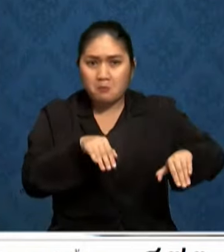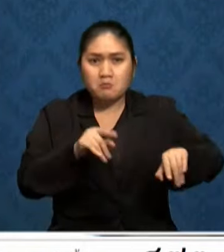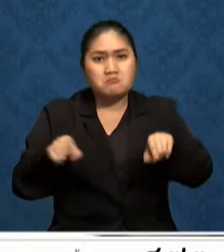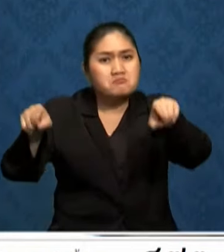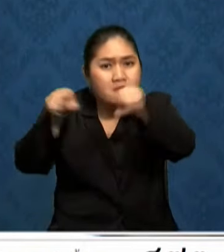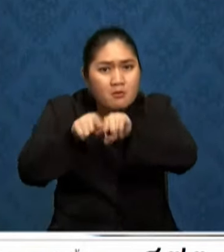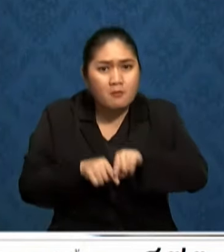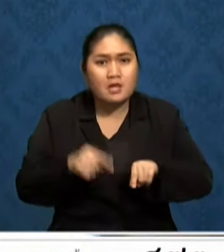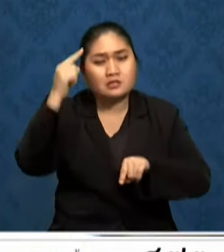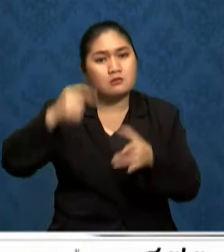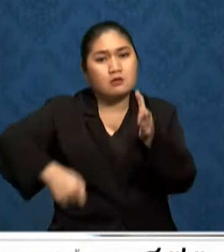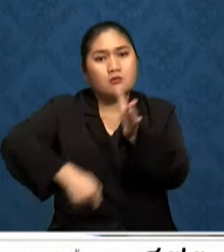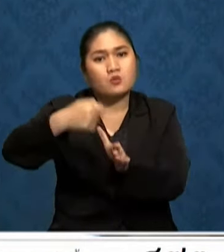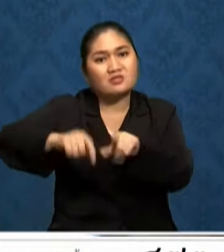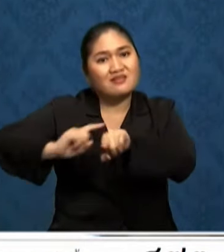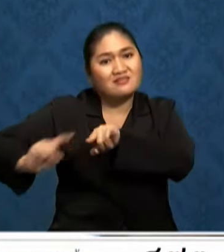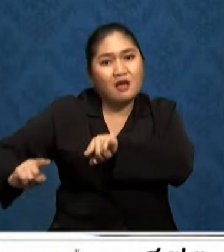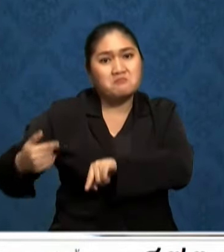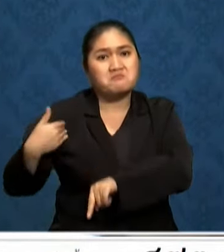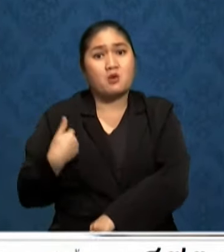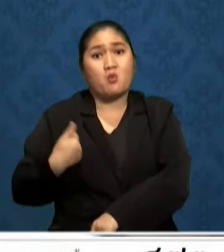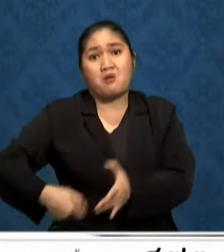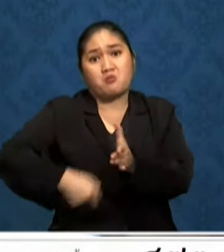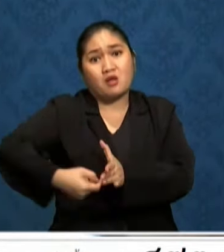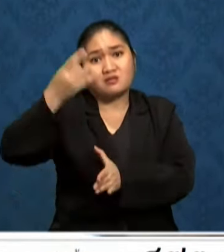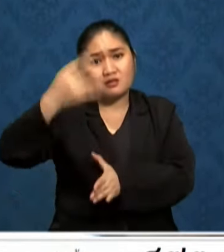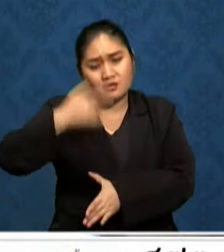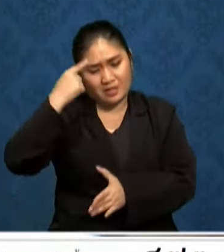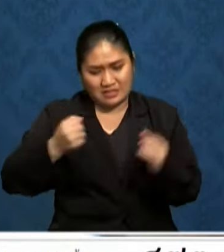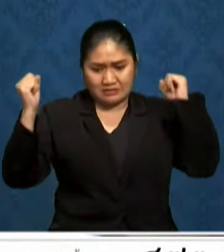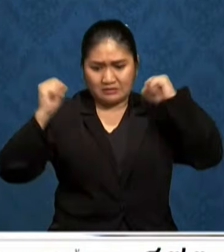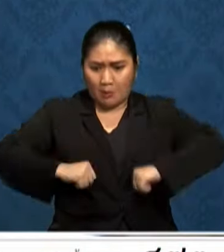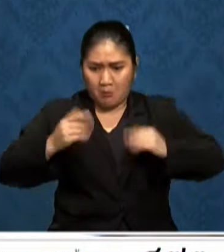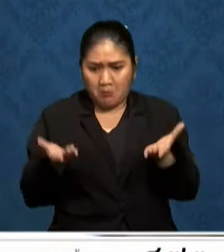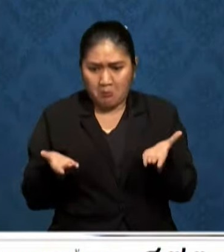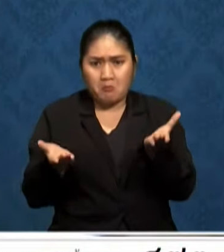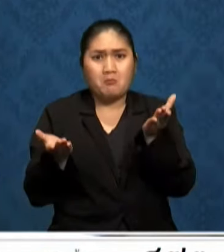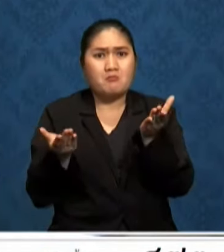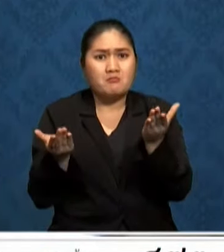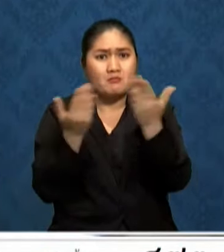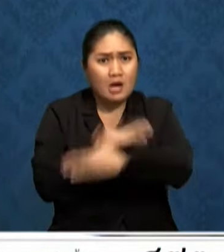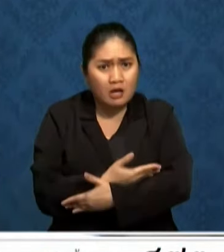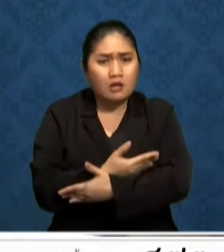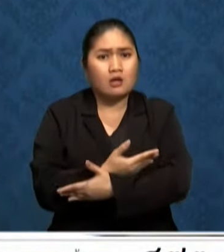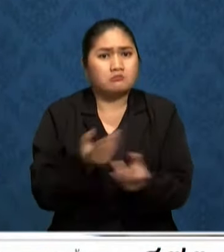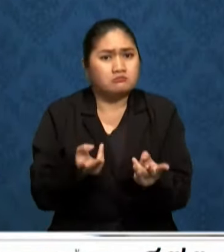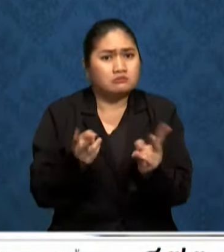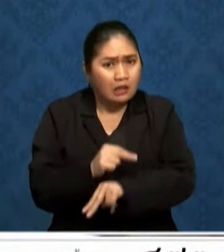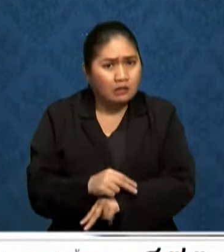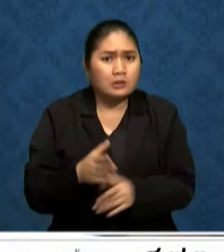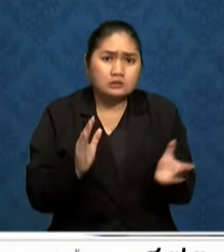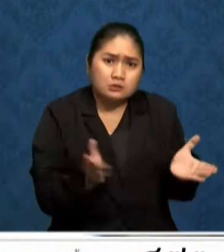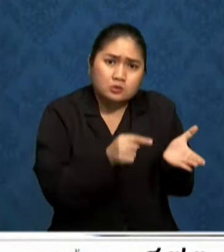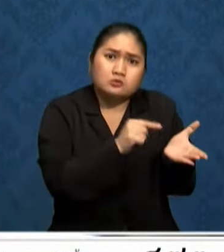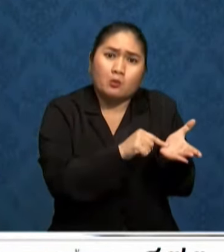จะมีเหตุผลในเชิงหลกการมารองรับวาทำไมพวกธานนั้นถึงตัสนใจเปลี่ยนใจมาสนับสนนกาิการเสยงขางมาก 2 ชั้น